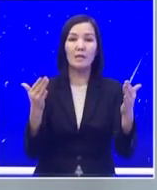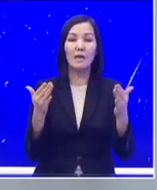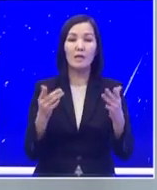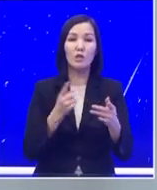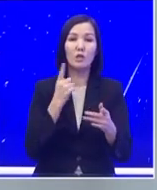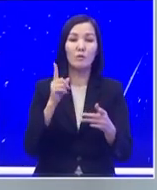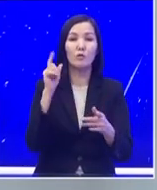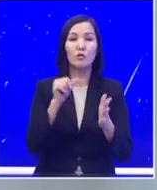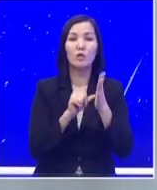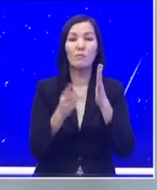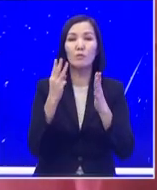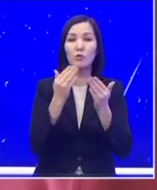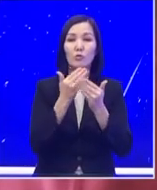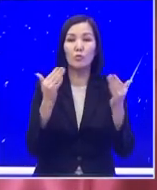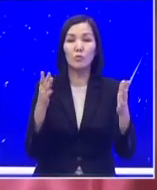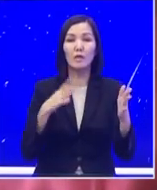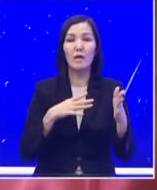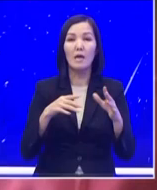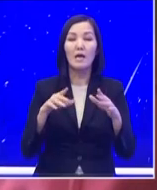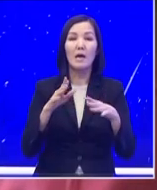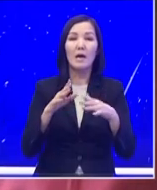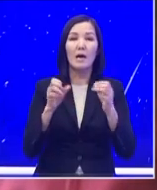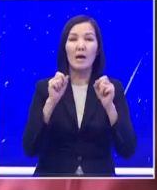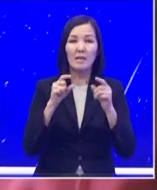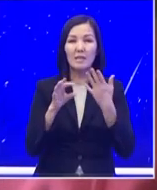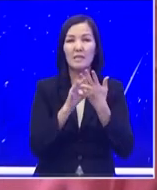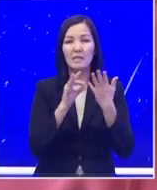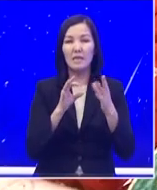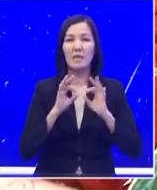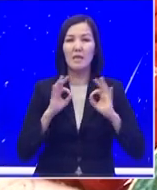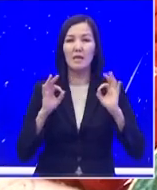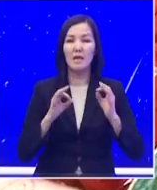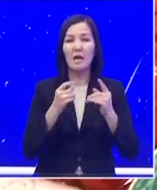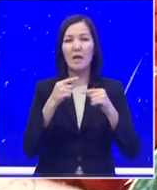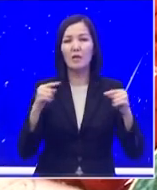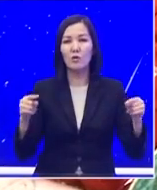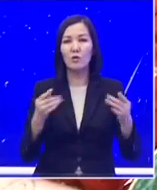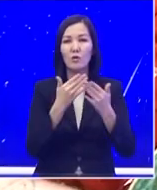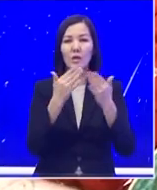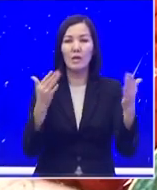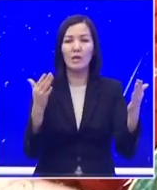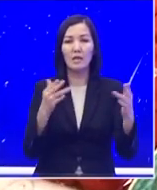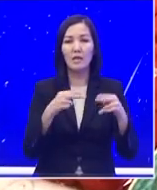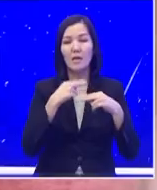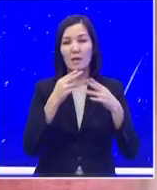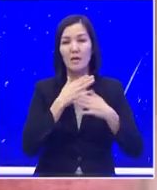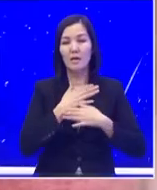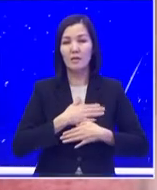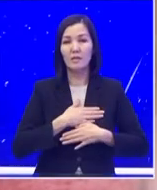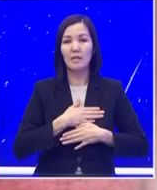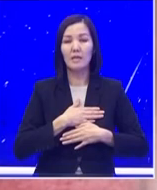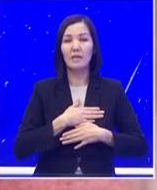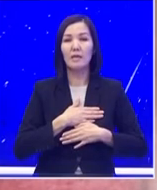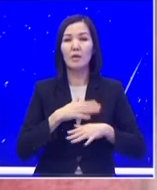шевердің 163 туындысы қойылды. Зергерлік заттардан бастап, кестемен көмкерілген көрпешелерге дейін көпшілік көңілінен шықты. Қанға